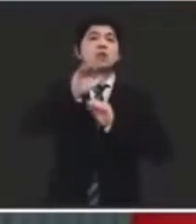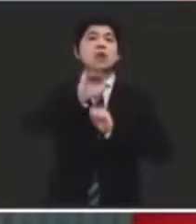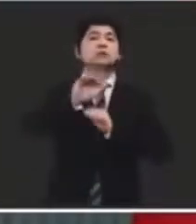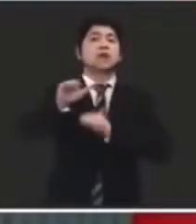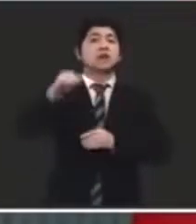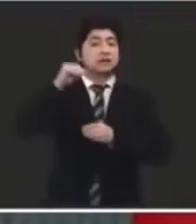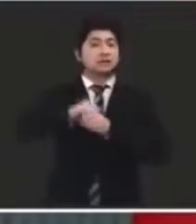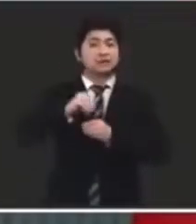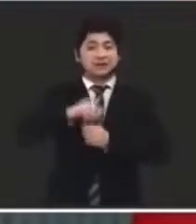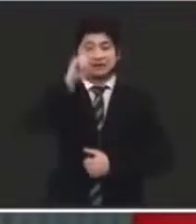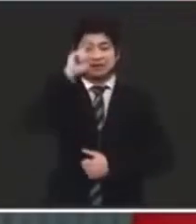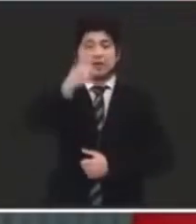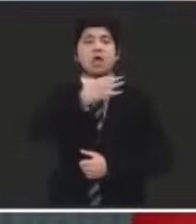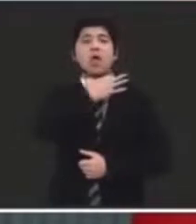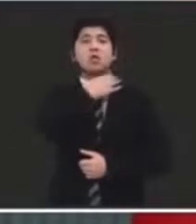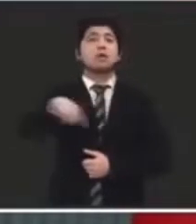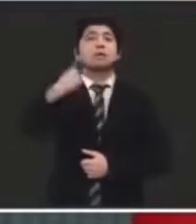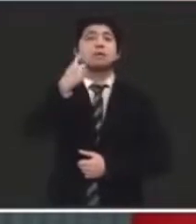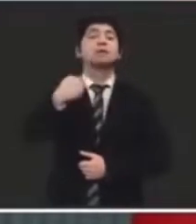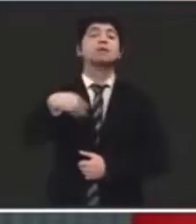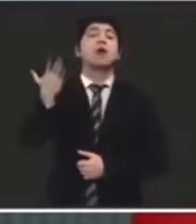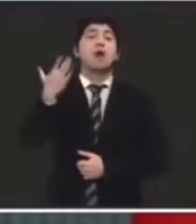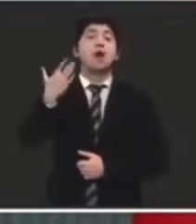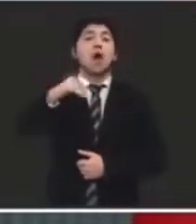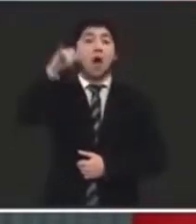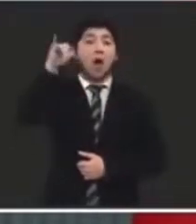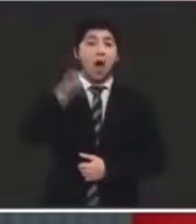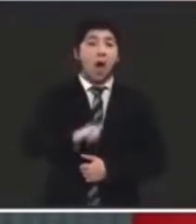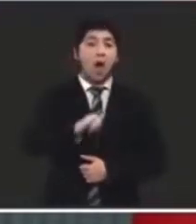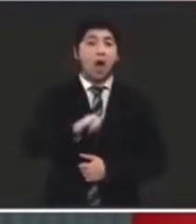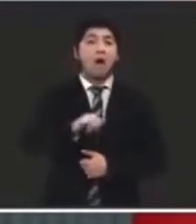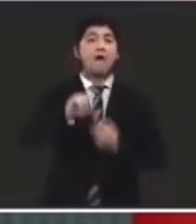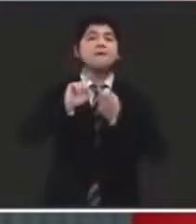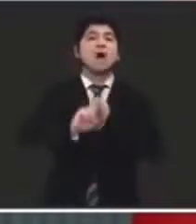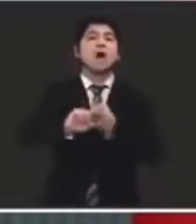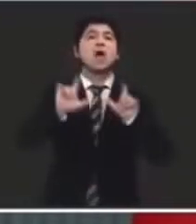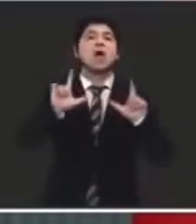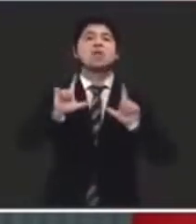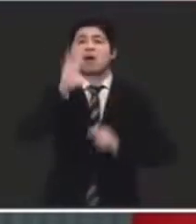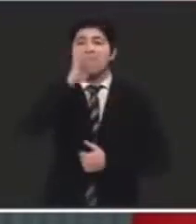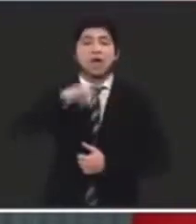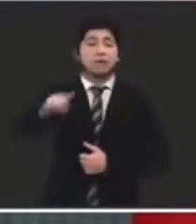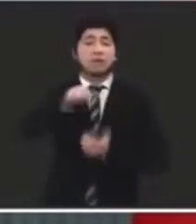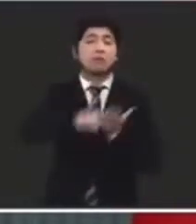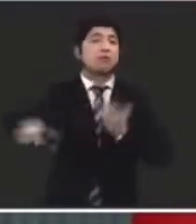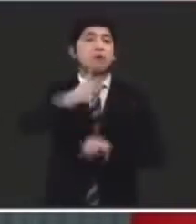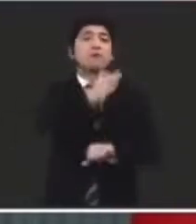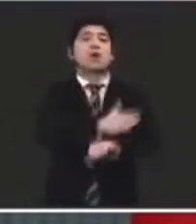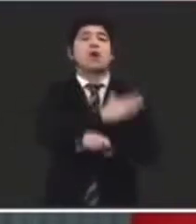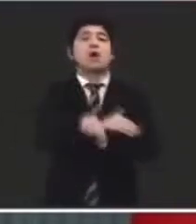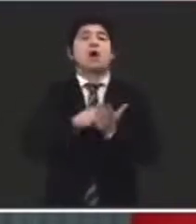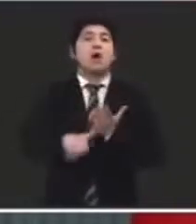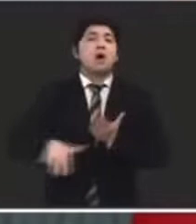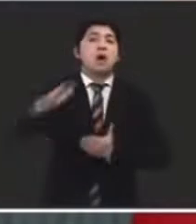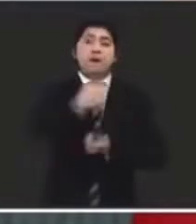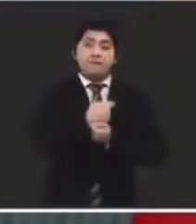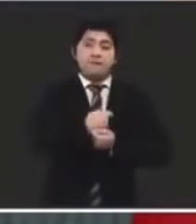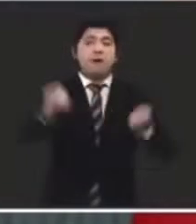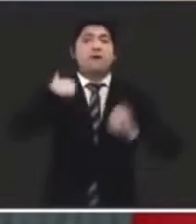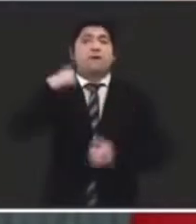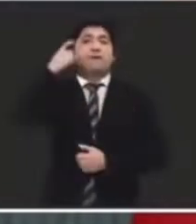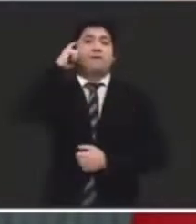sadece yoksullara değil Hak ve ihtiyaç sahibi tüm vatandaşlarımıza verildiği bir